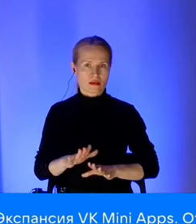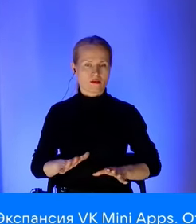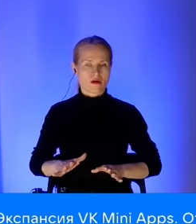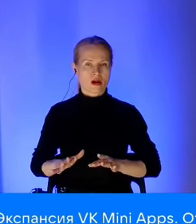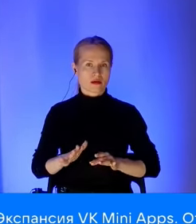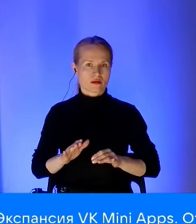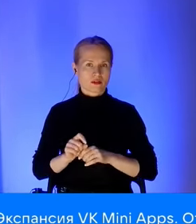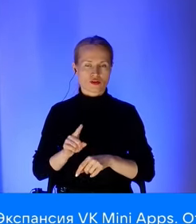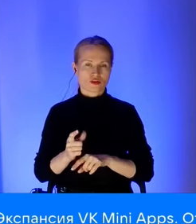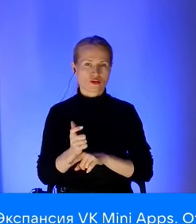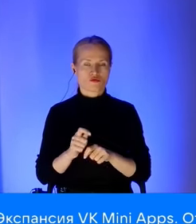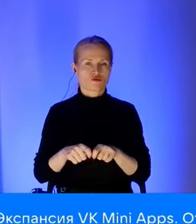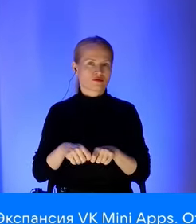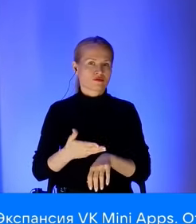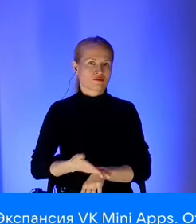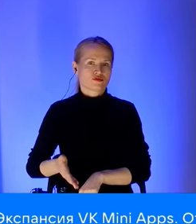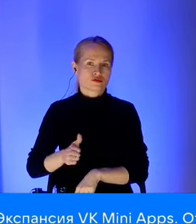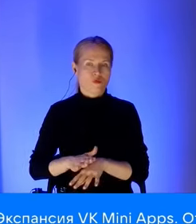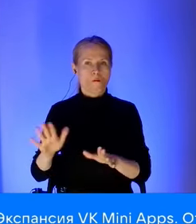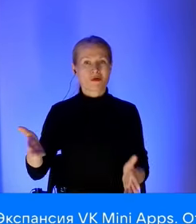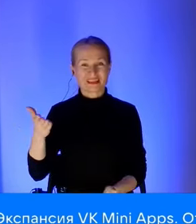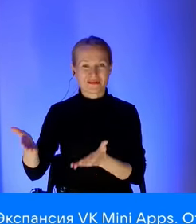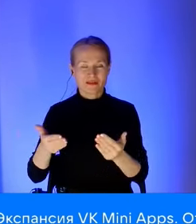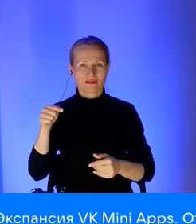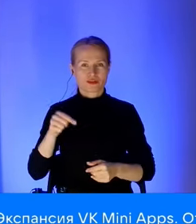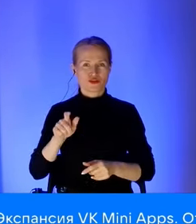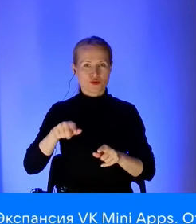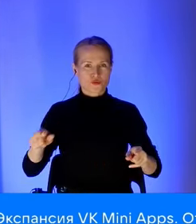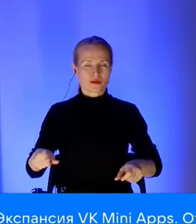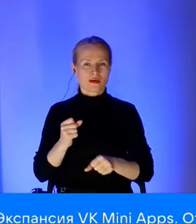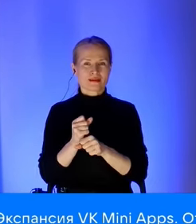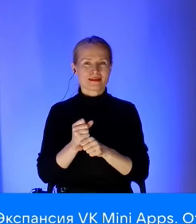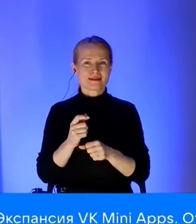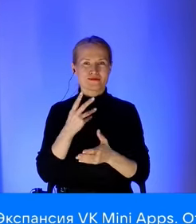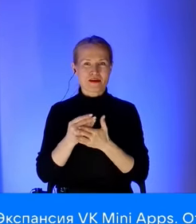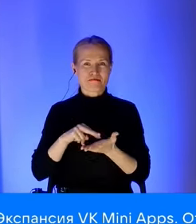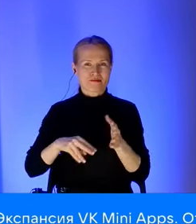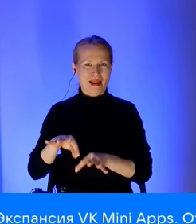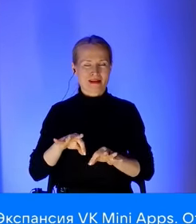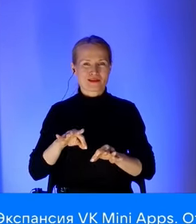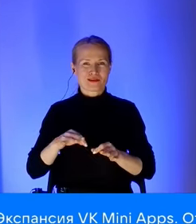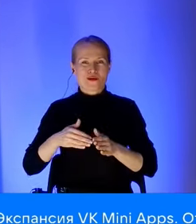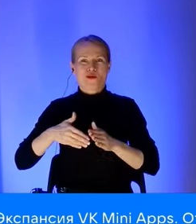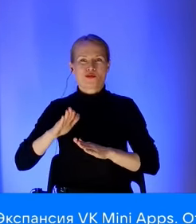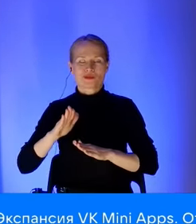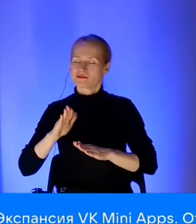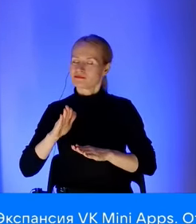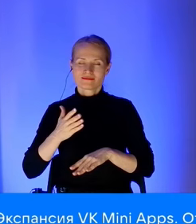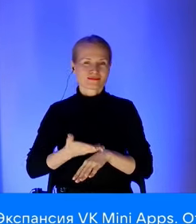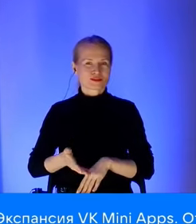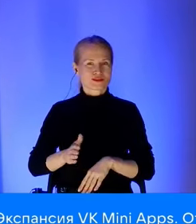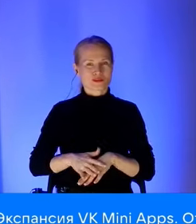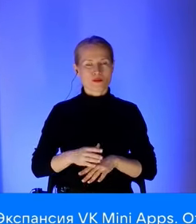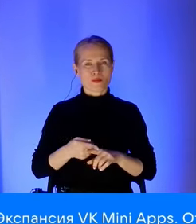инертный организм. Мотивировать тысяч людей делать свои проекты лучше очень сложно. Поэтому мы в